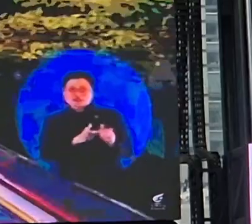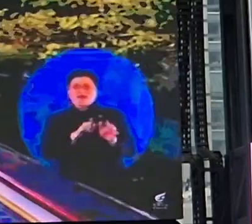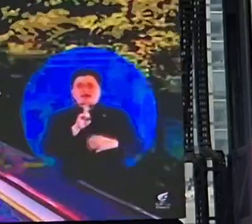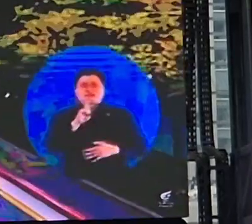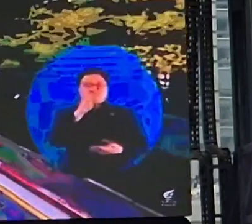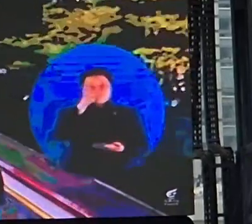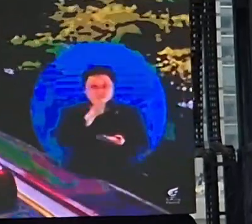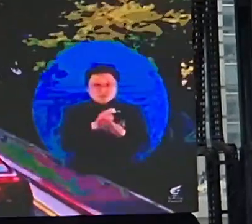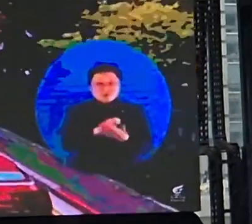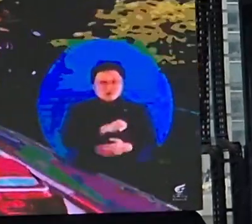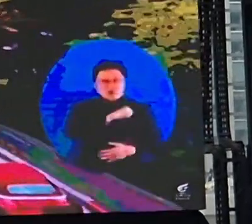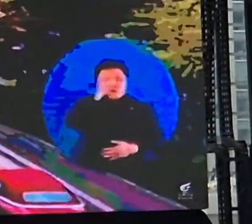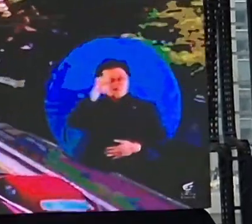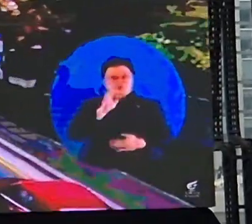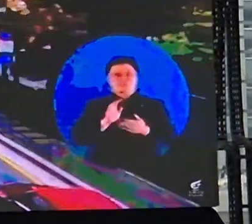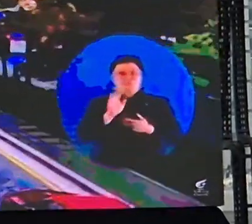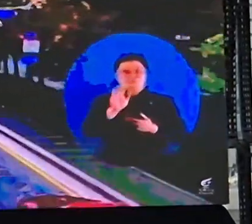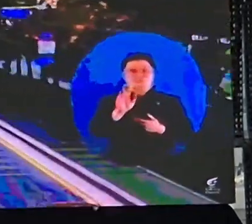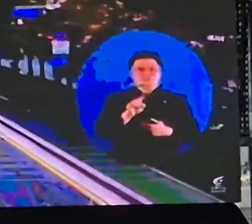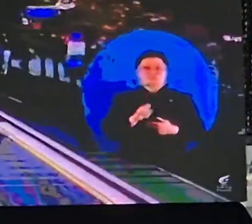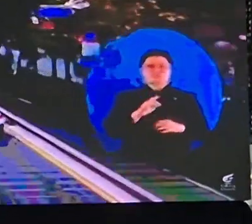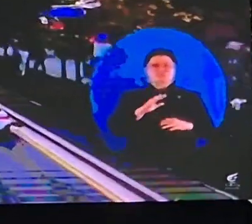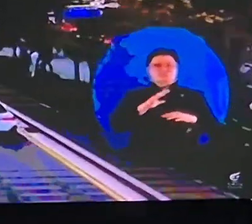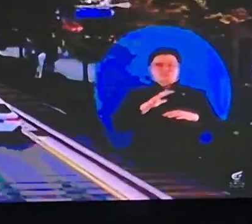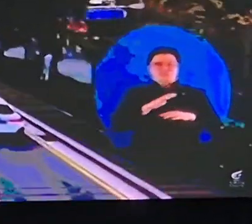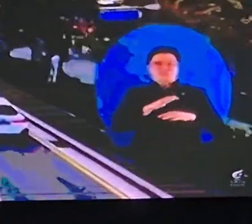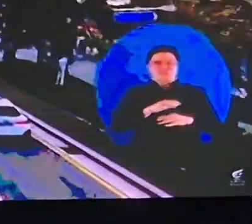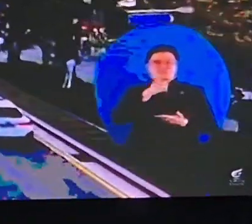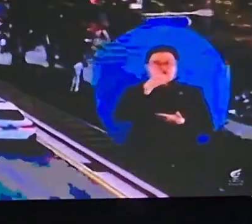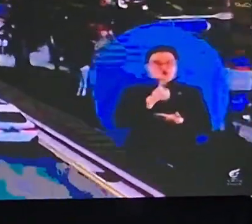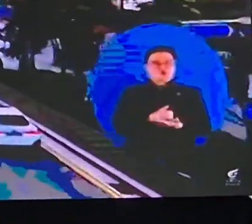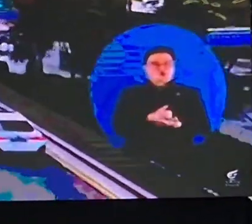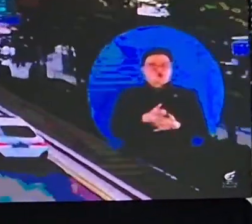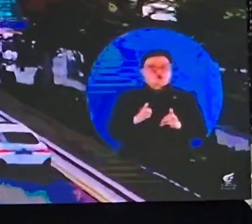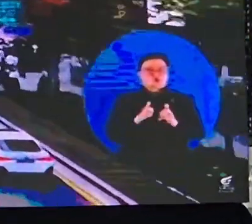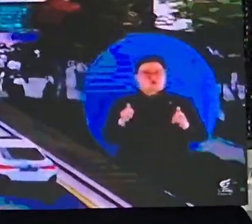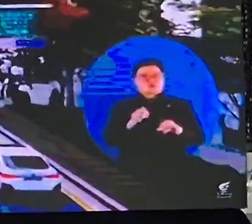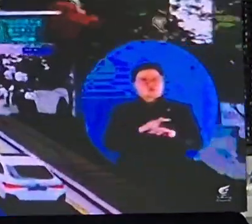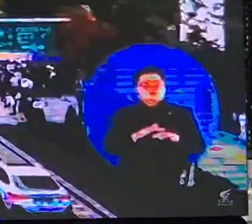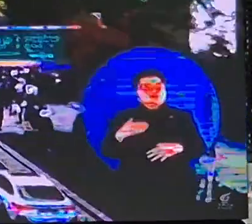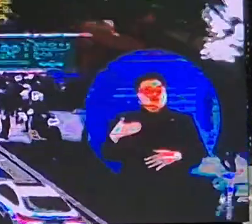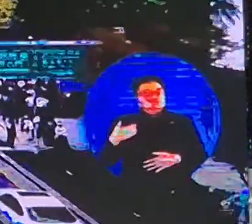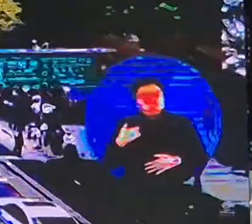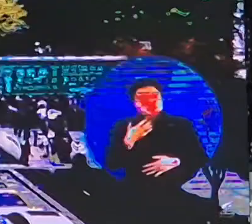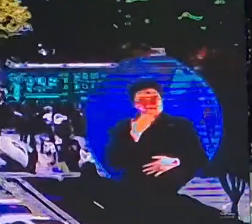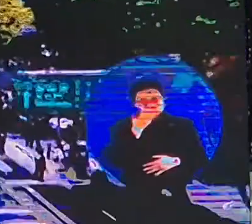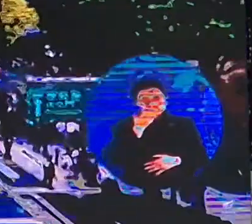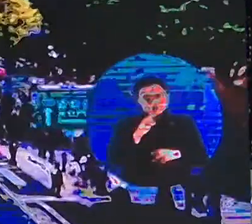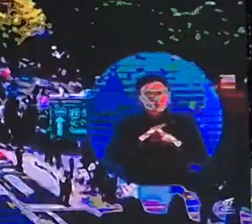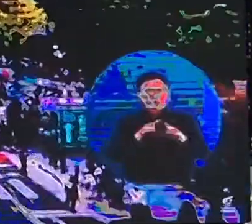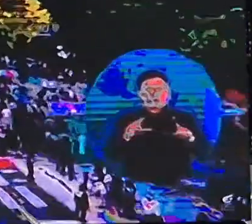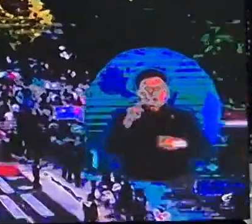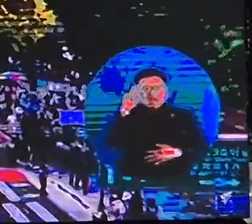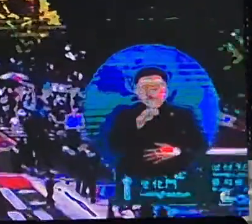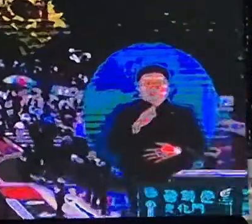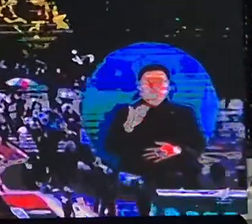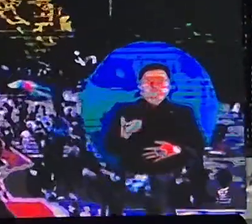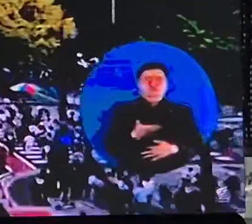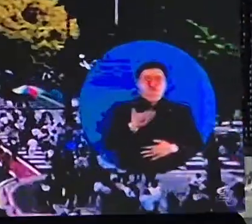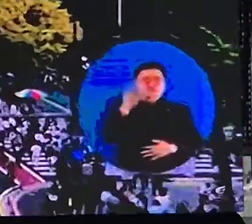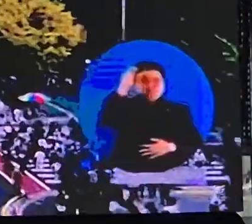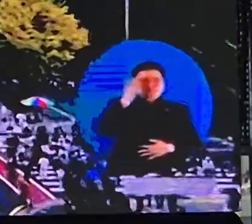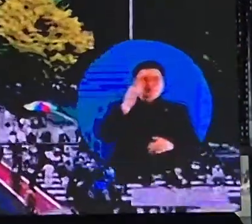법으로 통과되면 이 무서운 죄가 아무렇지 않은 평범한 악이 된다는